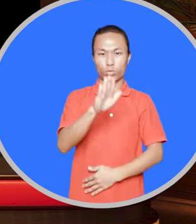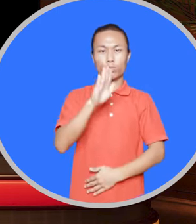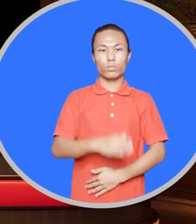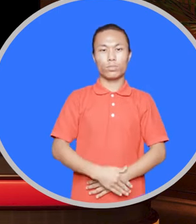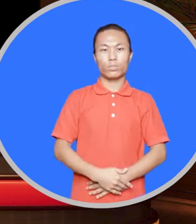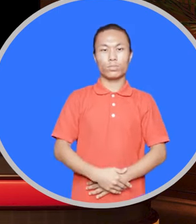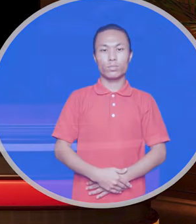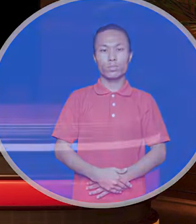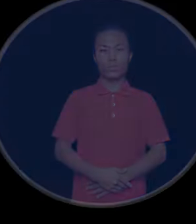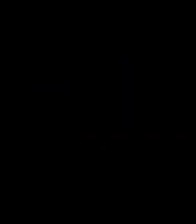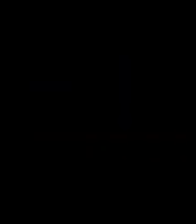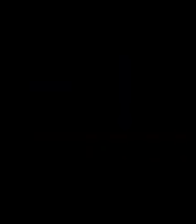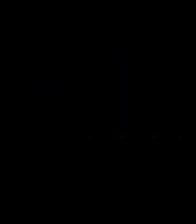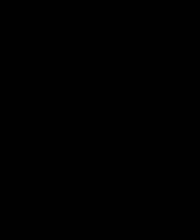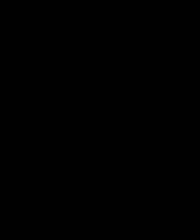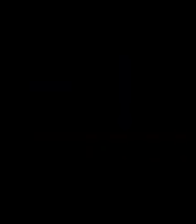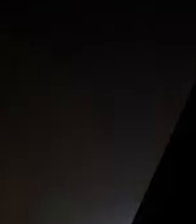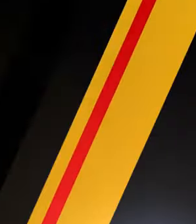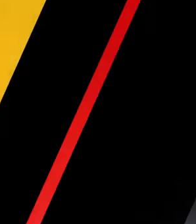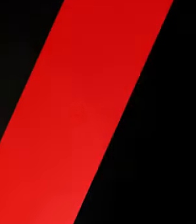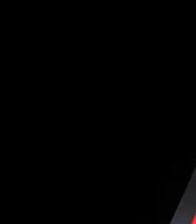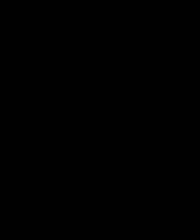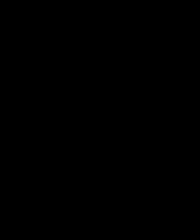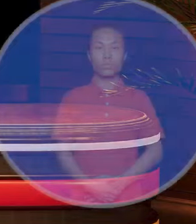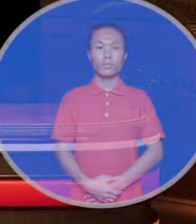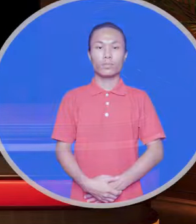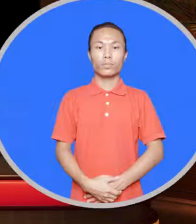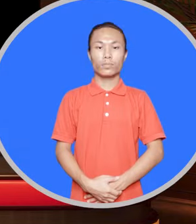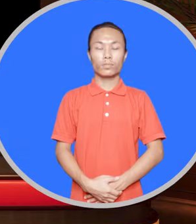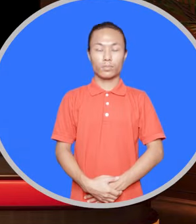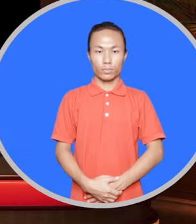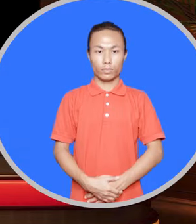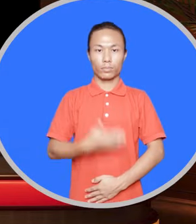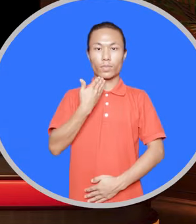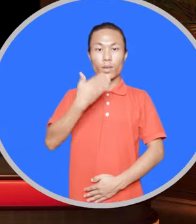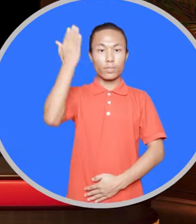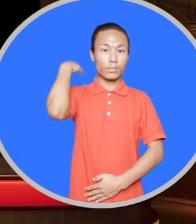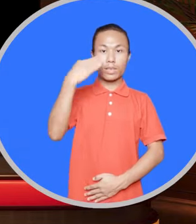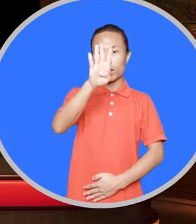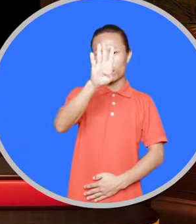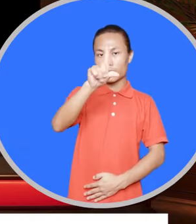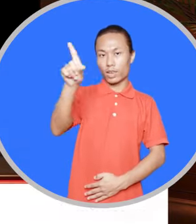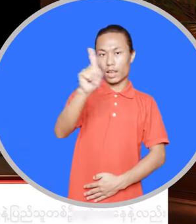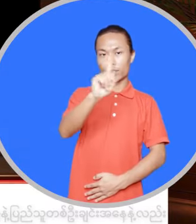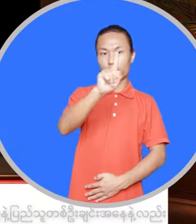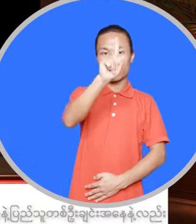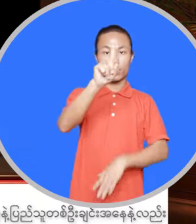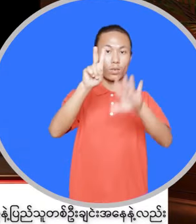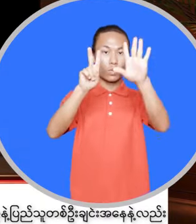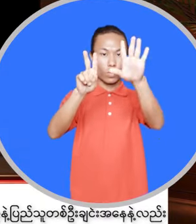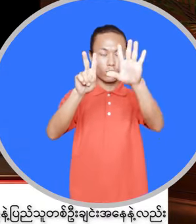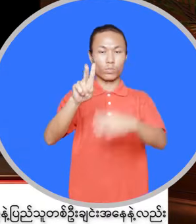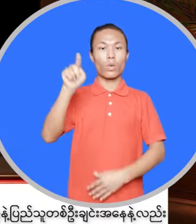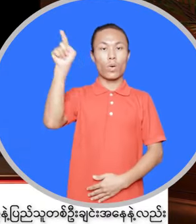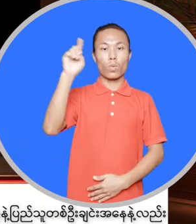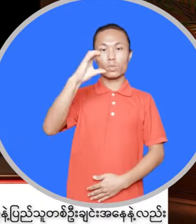တ်ပြန်ချက်မှာဖော်ပြထားပါတယ်ဆလာတင်ဆက်ပေးမယ့်တဲ့ငါတော့တော်လိုင်းရဲ့အမြန်ဆုံးအောင်မြင်နိုင်မှု